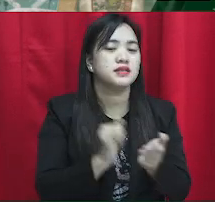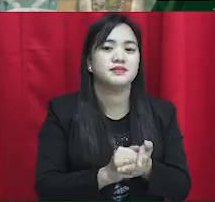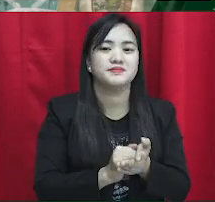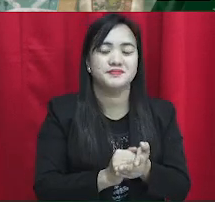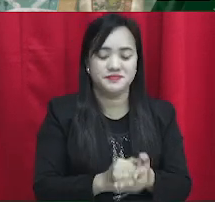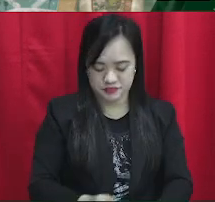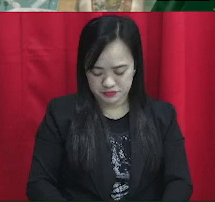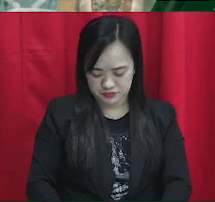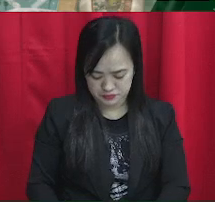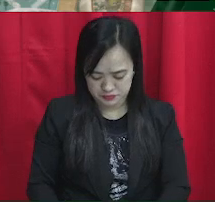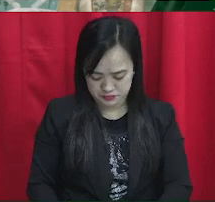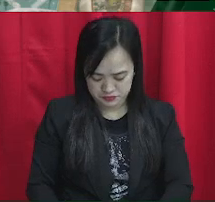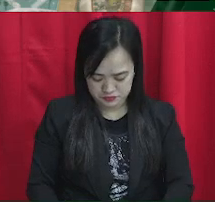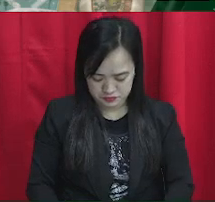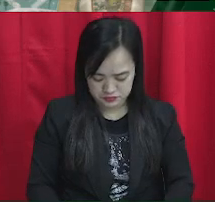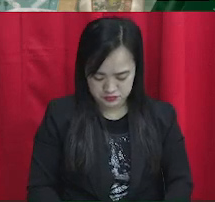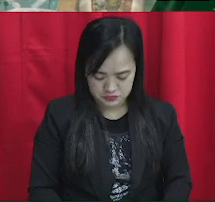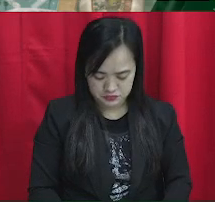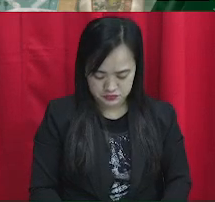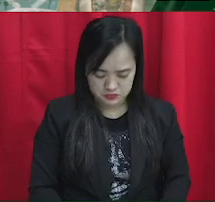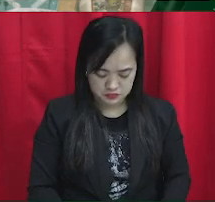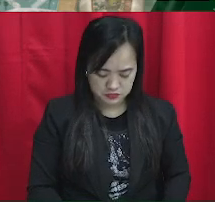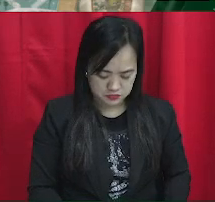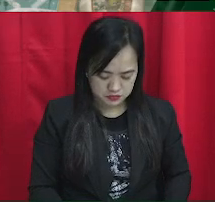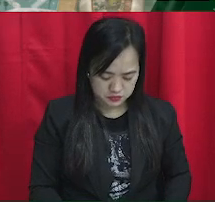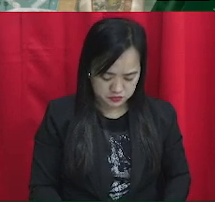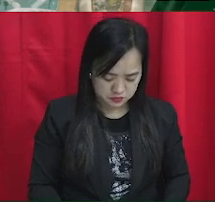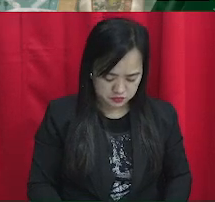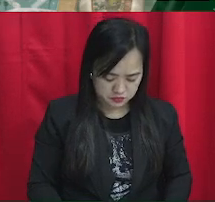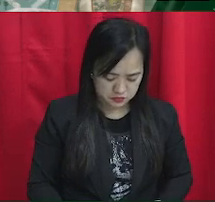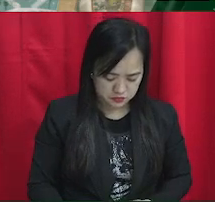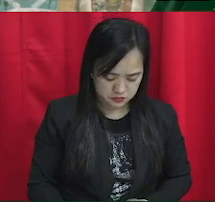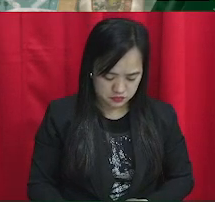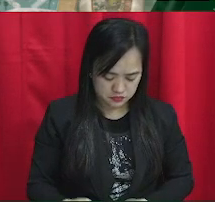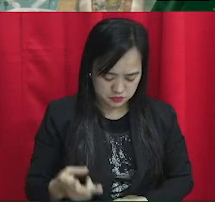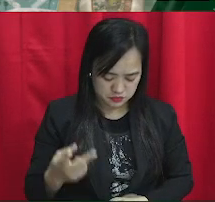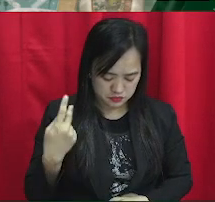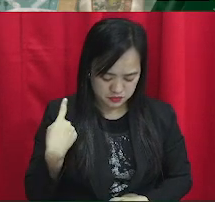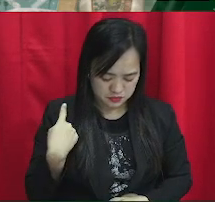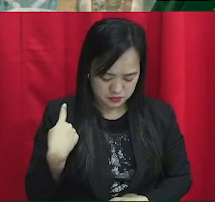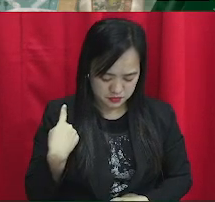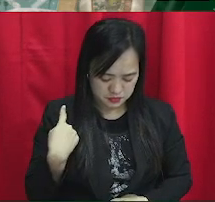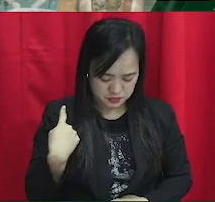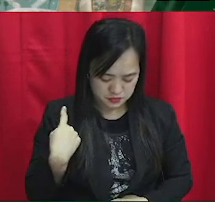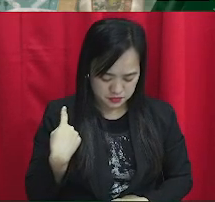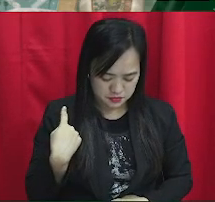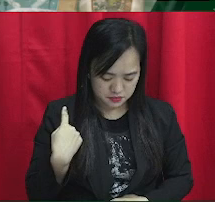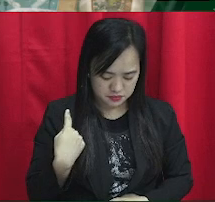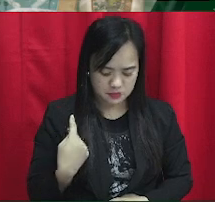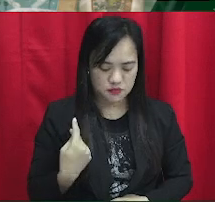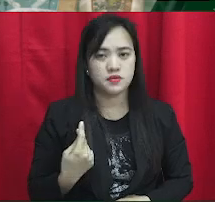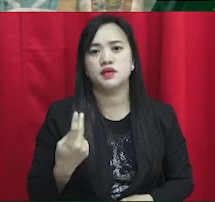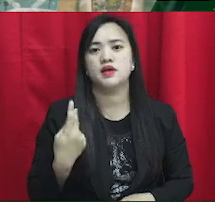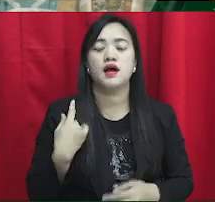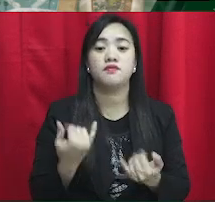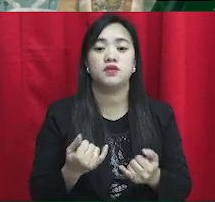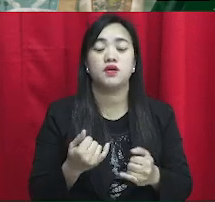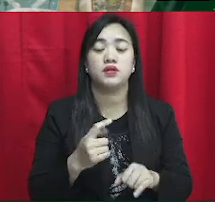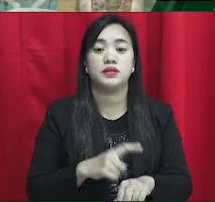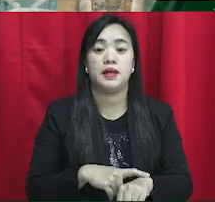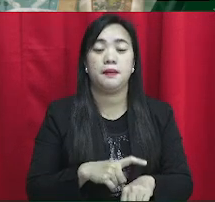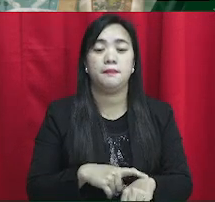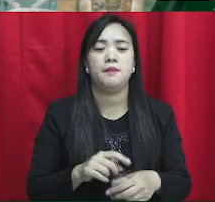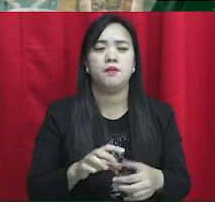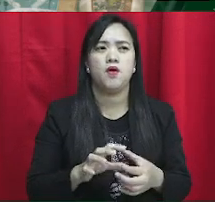hindi tamang age ha. Sobrang age na rin ako noon eh. 31 na ako na mag-asawa. Talagang matured. Opo.